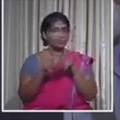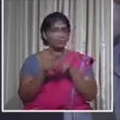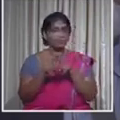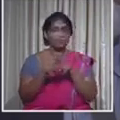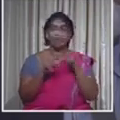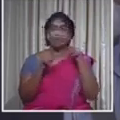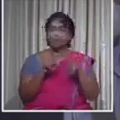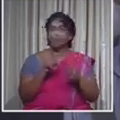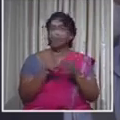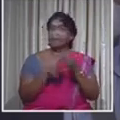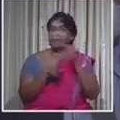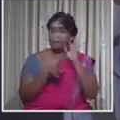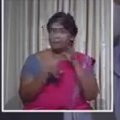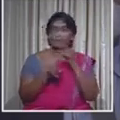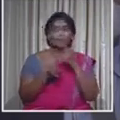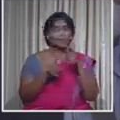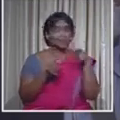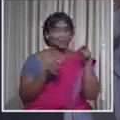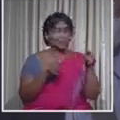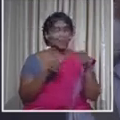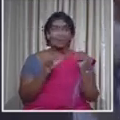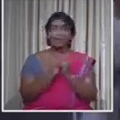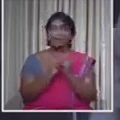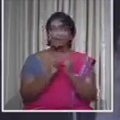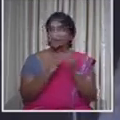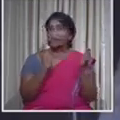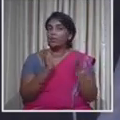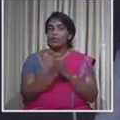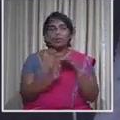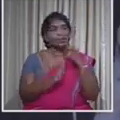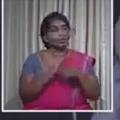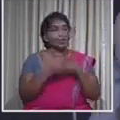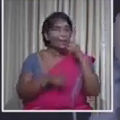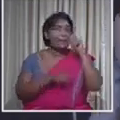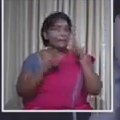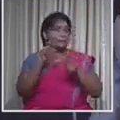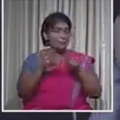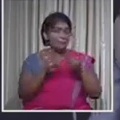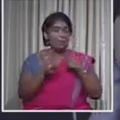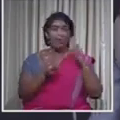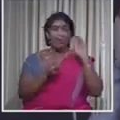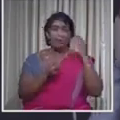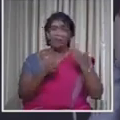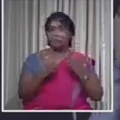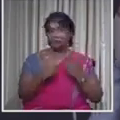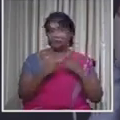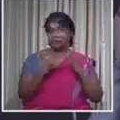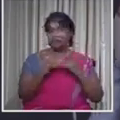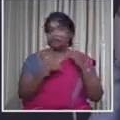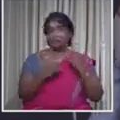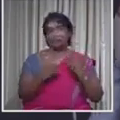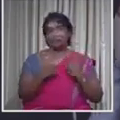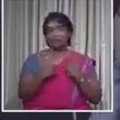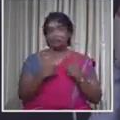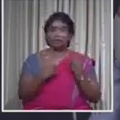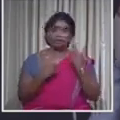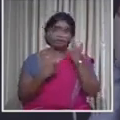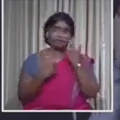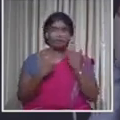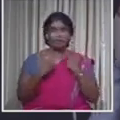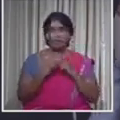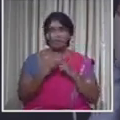අද ජනාධිපති තුමාගේ මේ කටයුතුත් එක්ක මේ රටේ ජනතාවට විශේෂයෙන්ම අපිටත් එහා අපිට නම් කනගාටුවක්